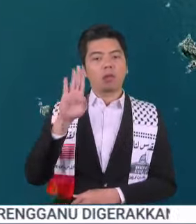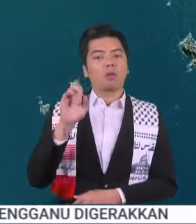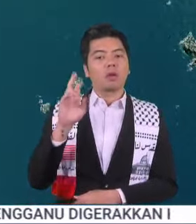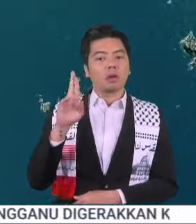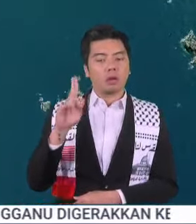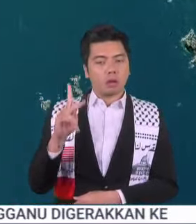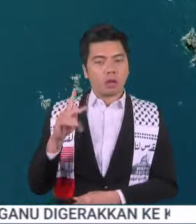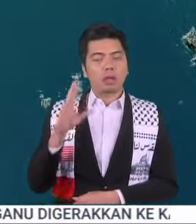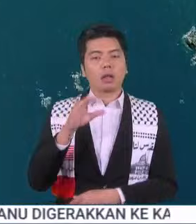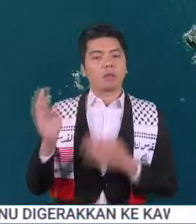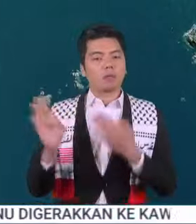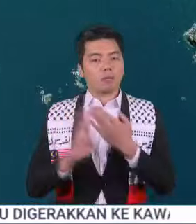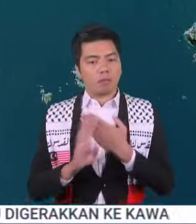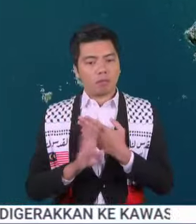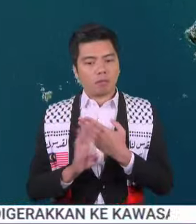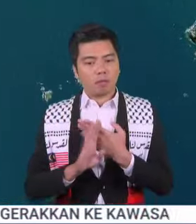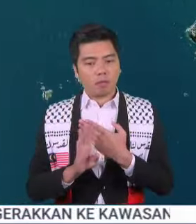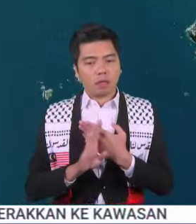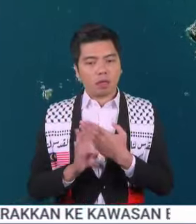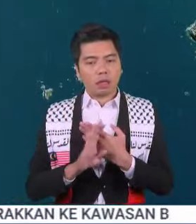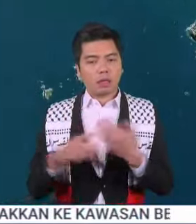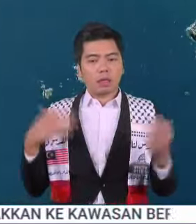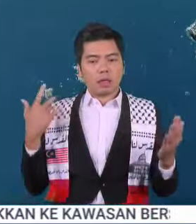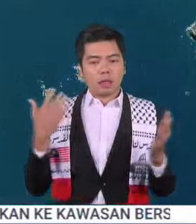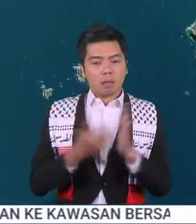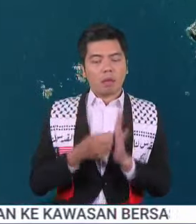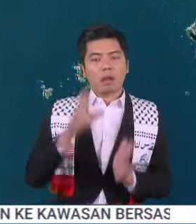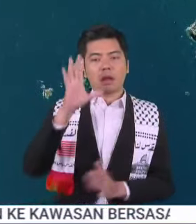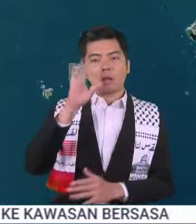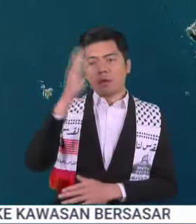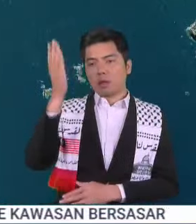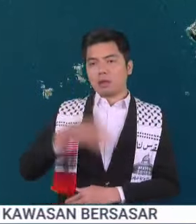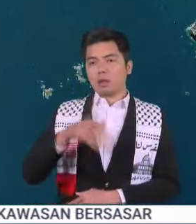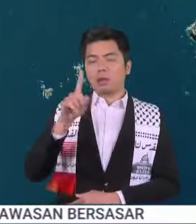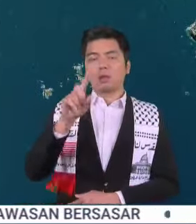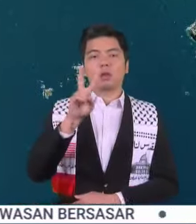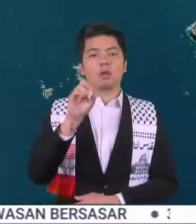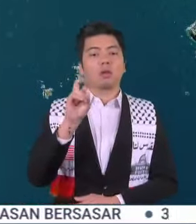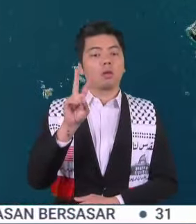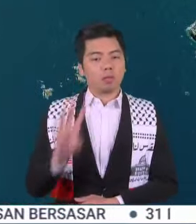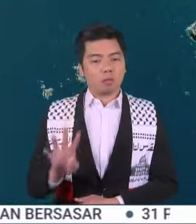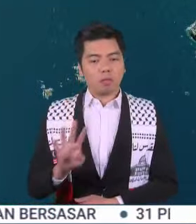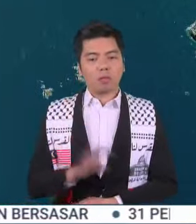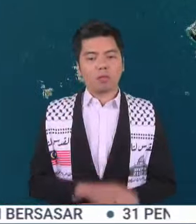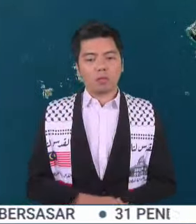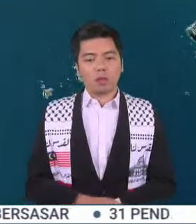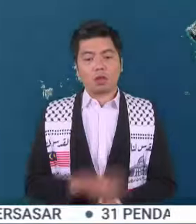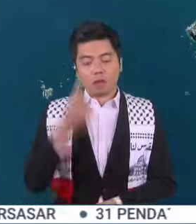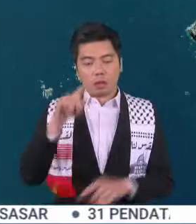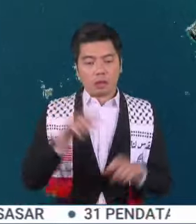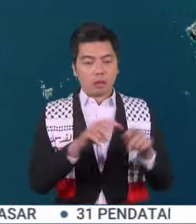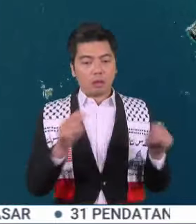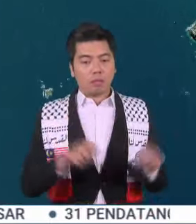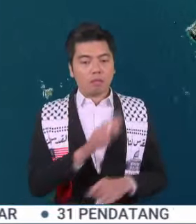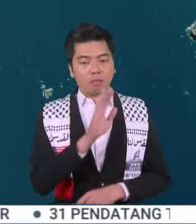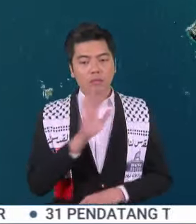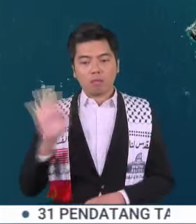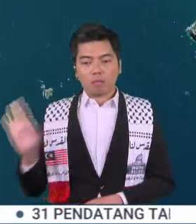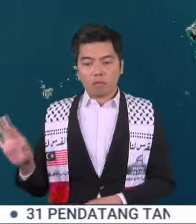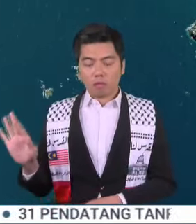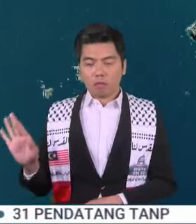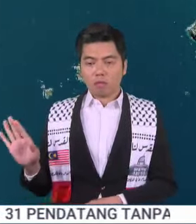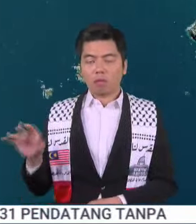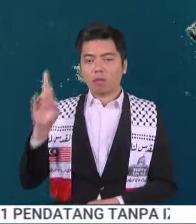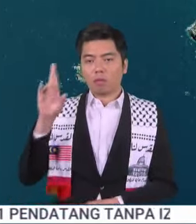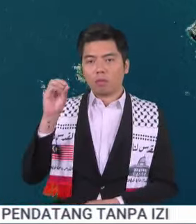akan berlanjutan sehingga ke 8 Januari 2024. Peringkat bahaya diletakkan di melibatkan daerah Rompin di